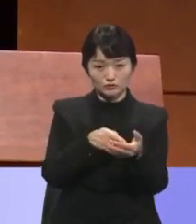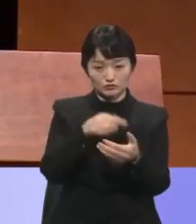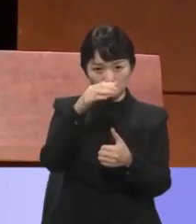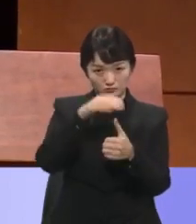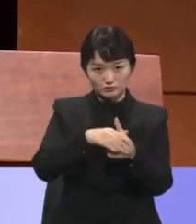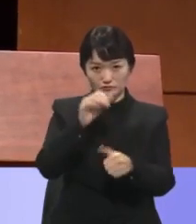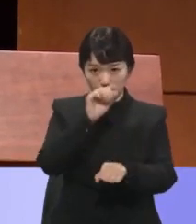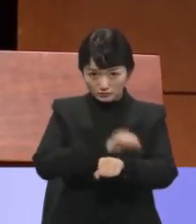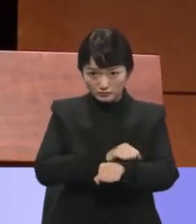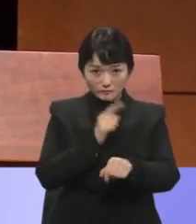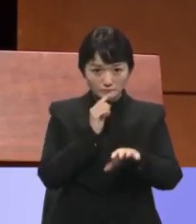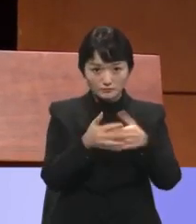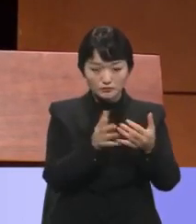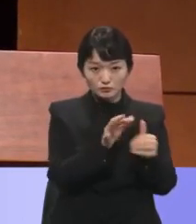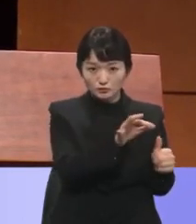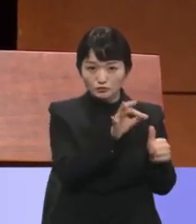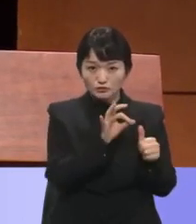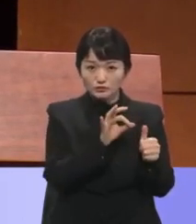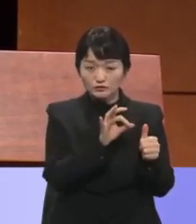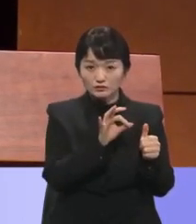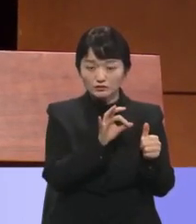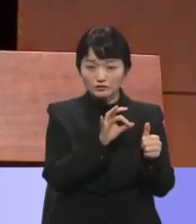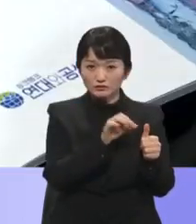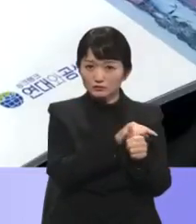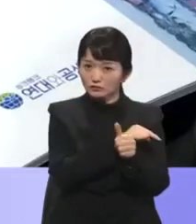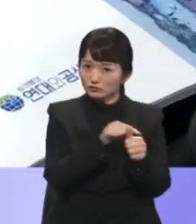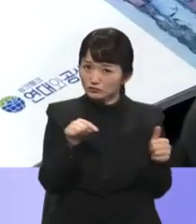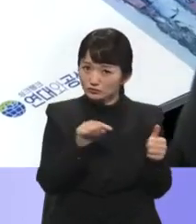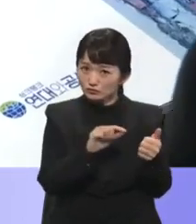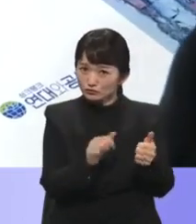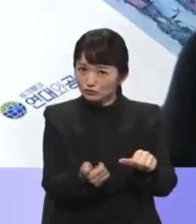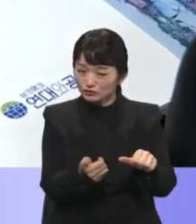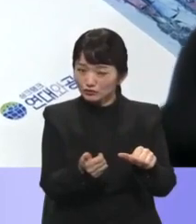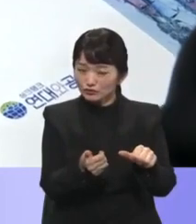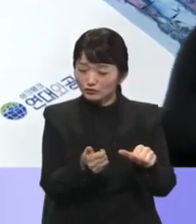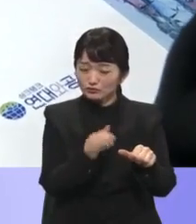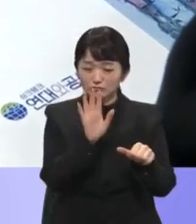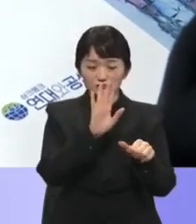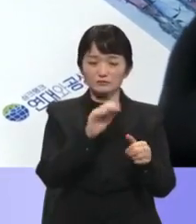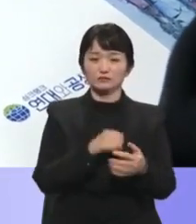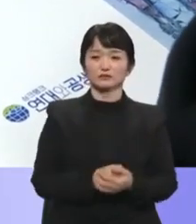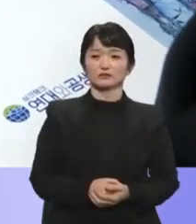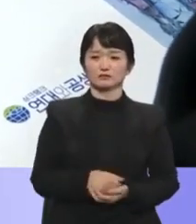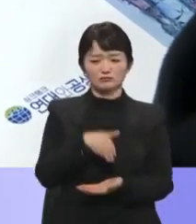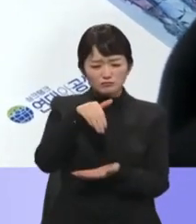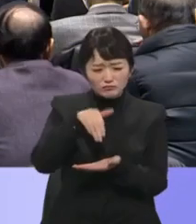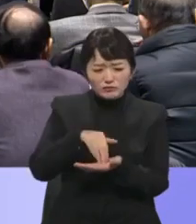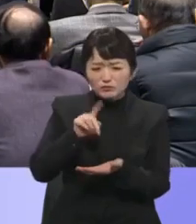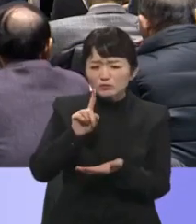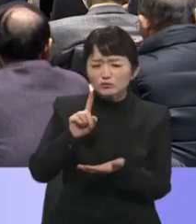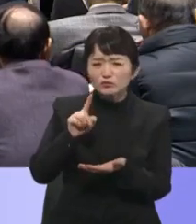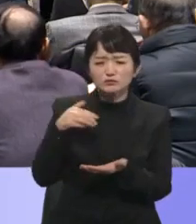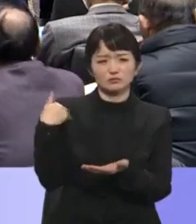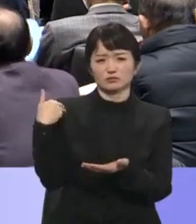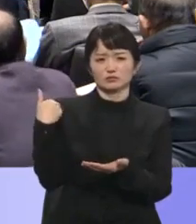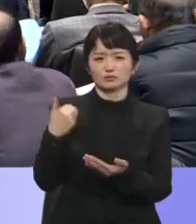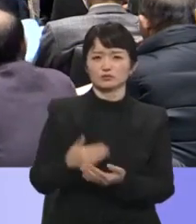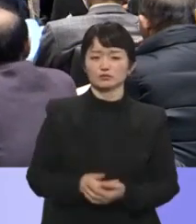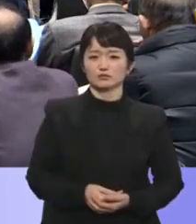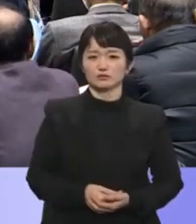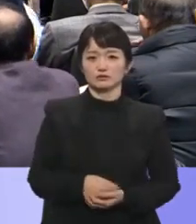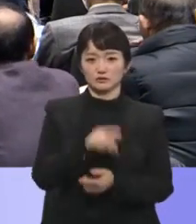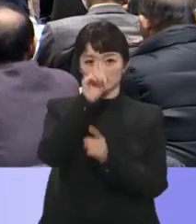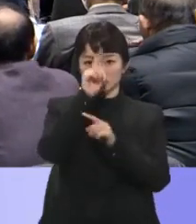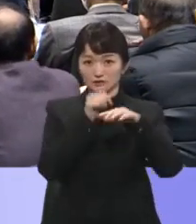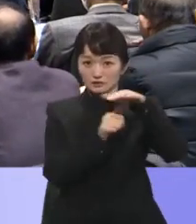살렸지 왜 죽였다고 오히려 망가뜨렸다고 하는지 잘 모르겠고 반성해야 되는 포인트가 뭔지 알려줬으면 좋겠어요 오히려 이재명